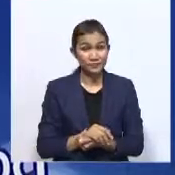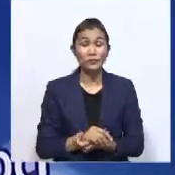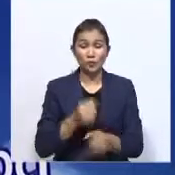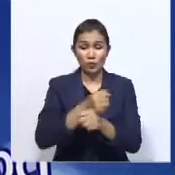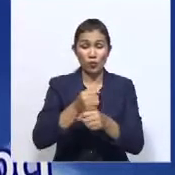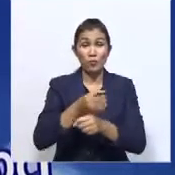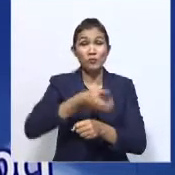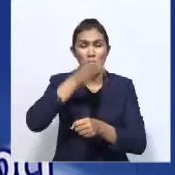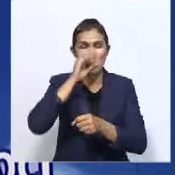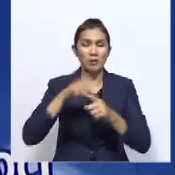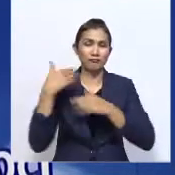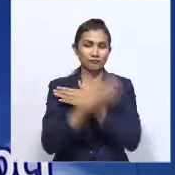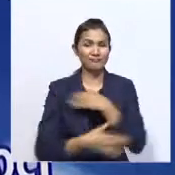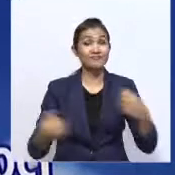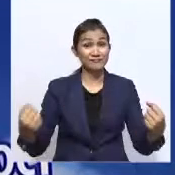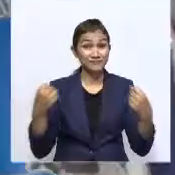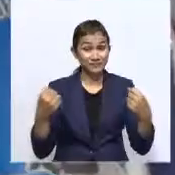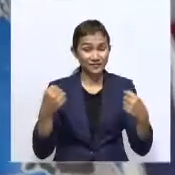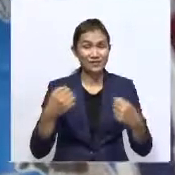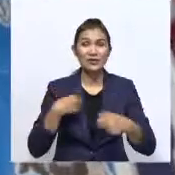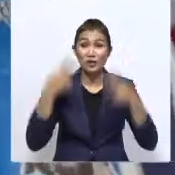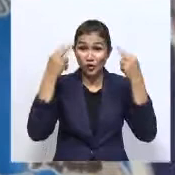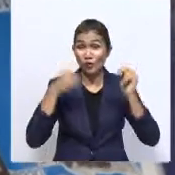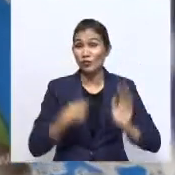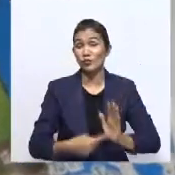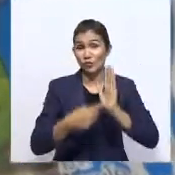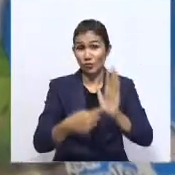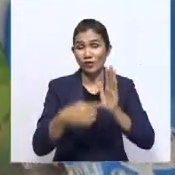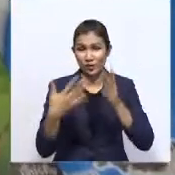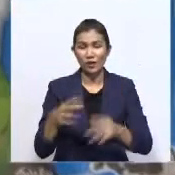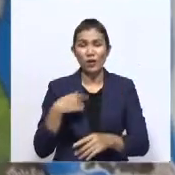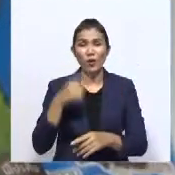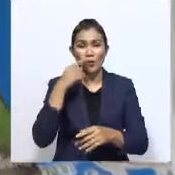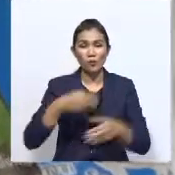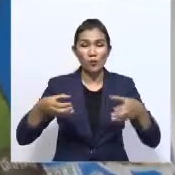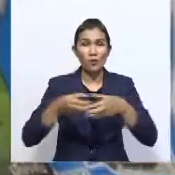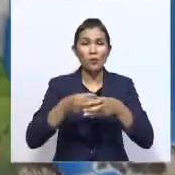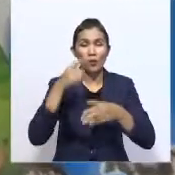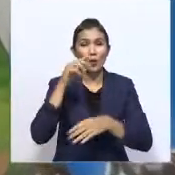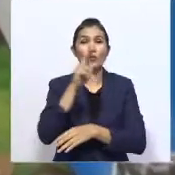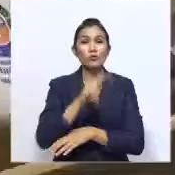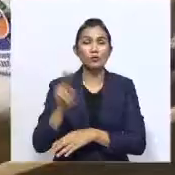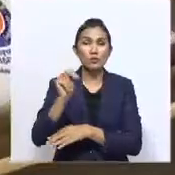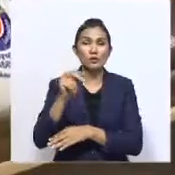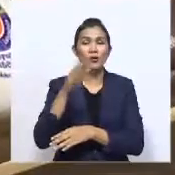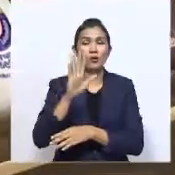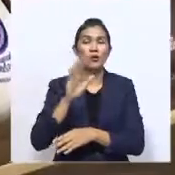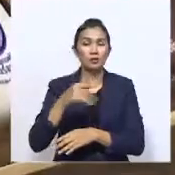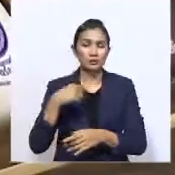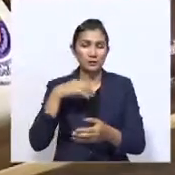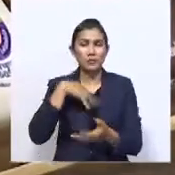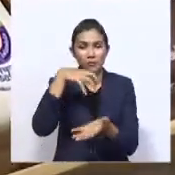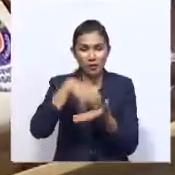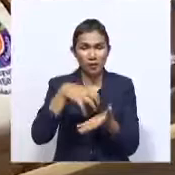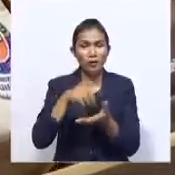ดื่มนมเยอะๆร่างกายแข็งแรงนะคะเมื่อสักครู่ท่านนายกก็ดื่มนมให้ดูนะคะองค์การอาหารแห่งสหประชาชาติก็กำหนดให้วันที่1มิถุนายนของทุก